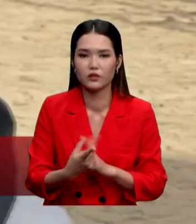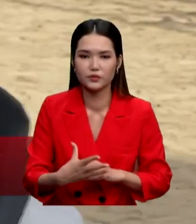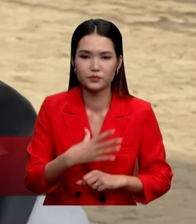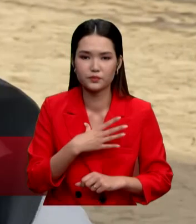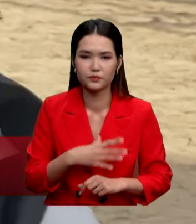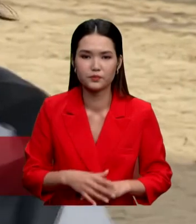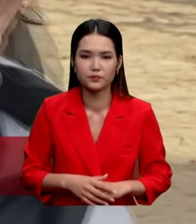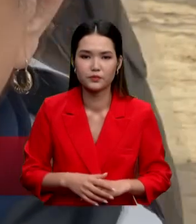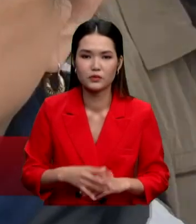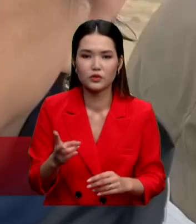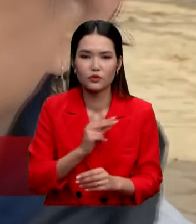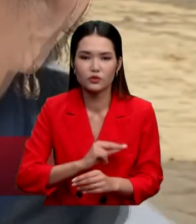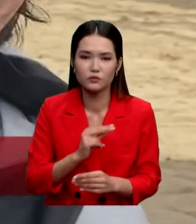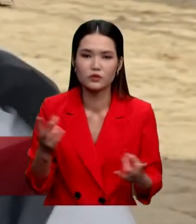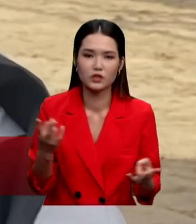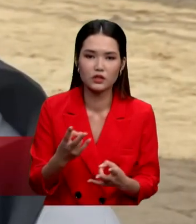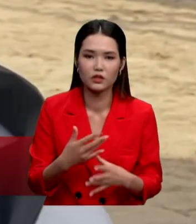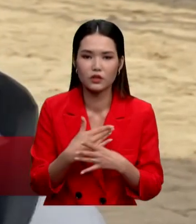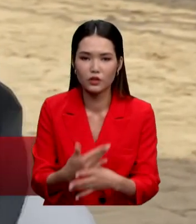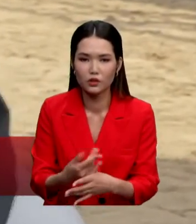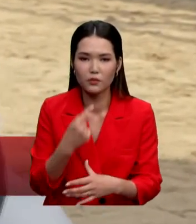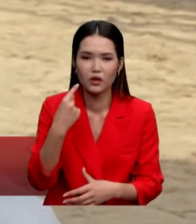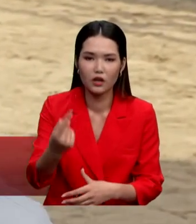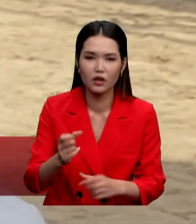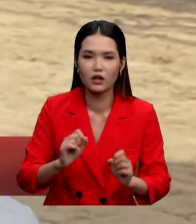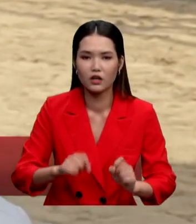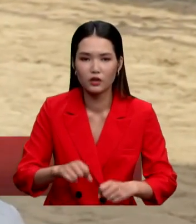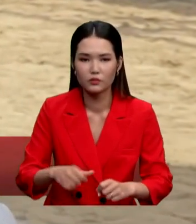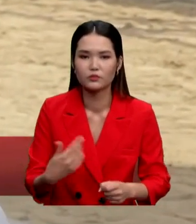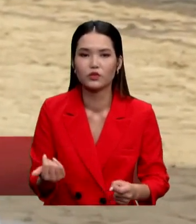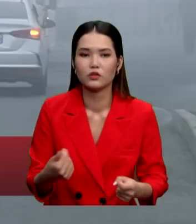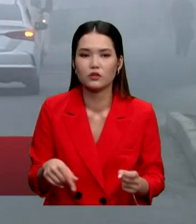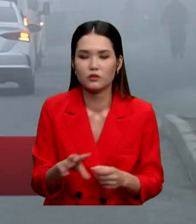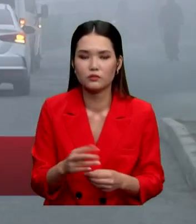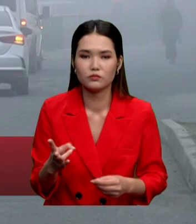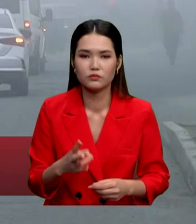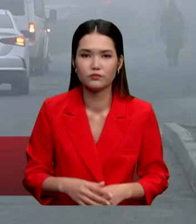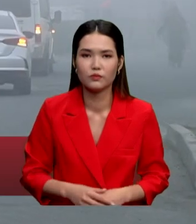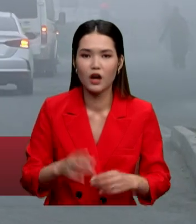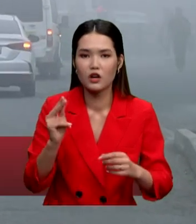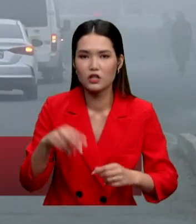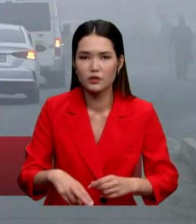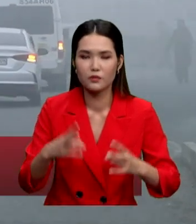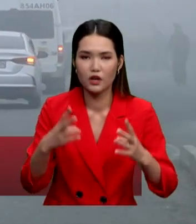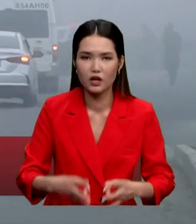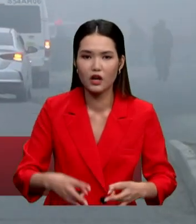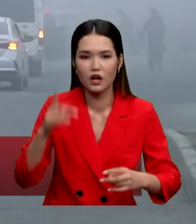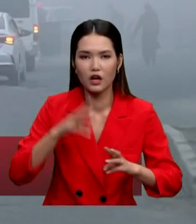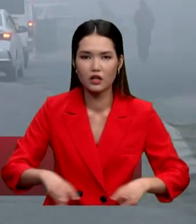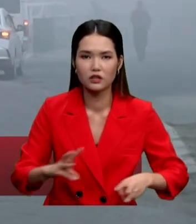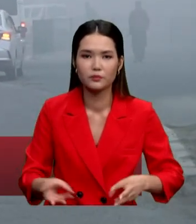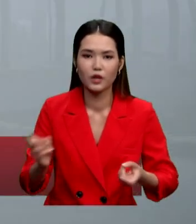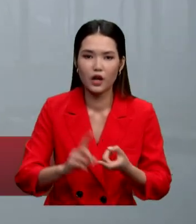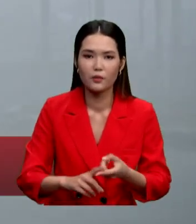деген. Жұмыс істеу керек бәрі де үкіметтің. Шапкентте жұмыс істеу керек, қалсында алардың бәрі жұмыс істеу керек. Төтінші жағдайлар департаментінің балансында